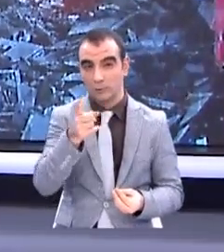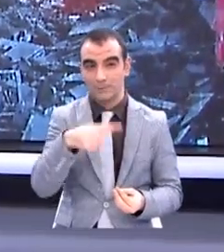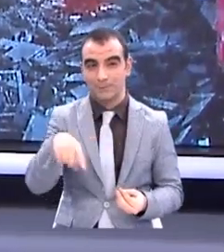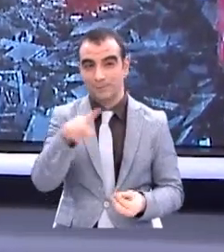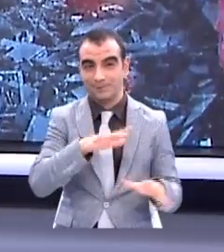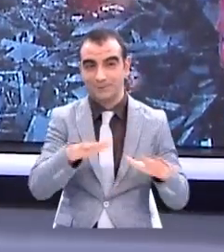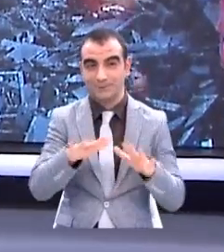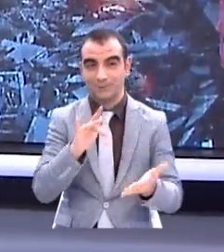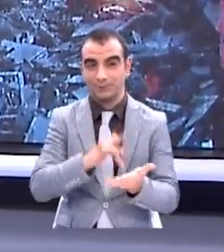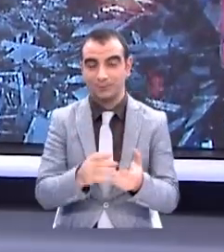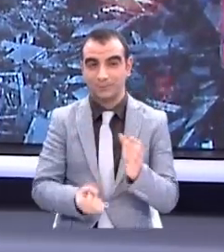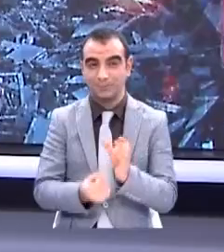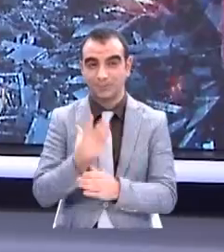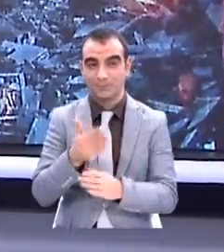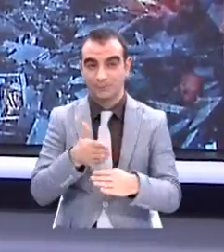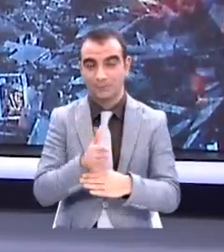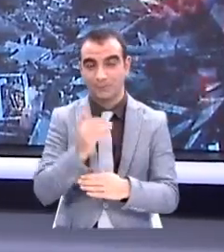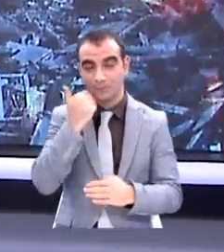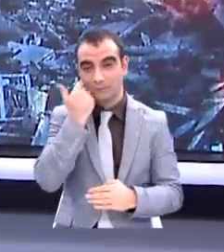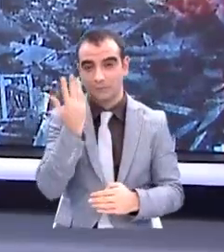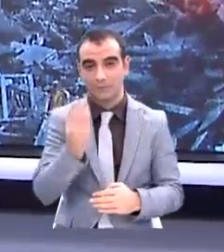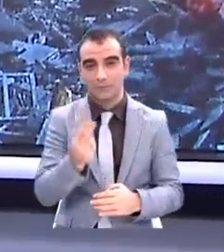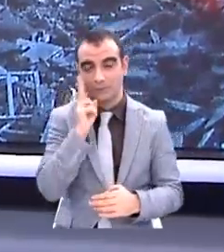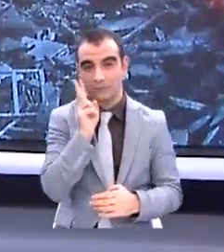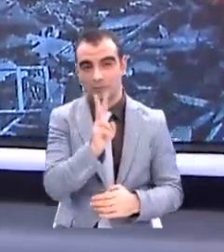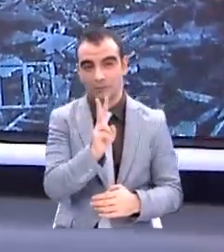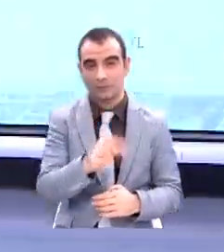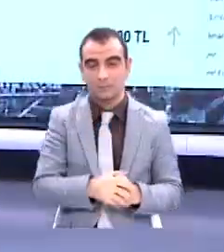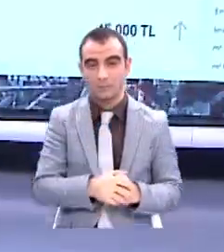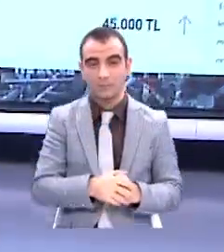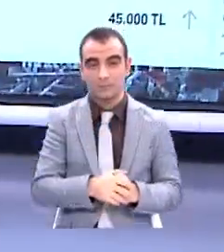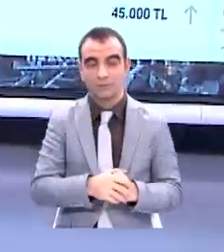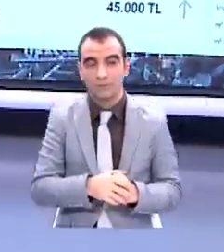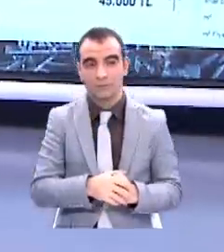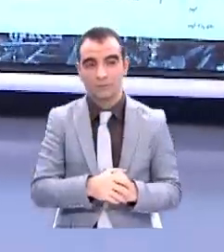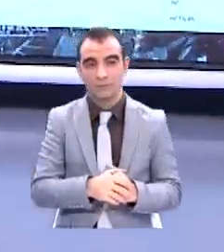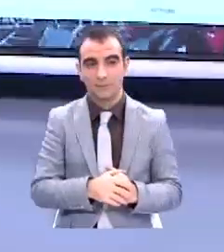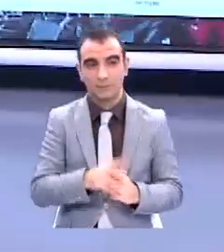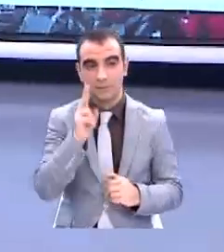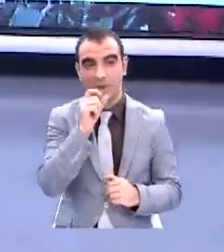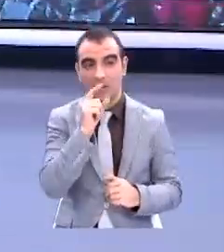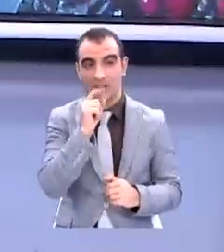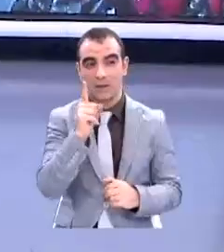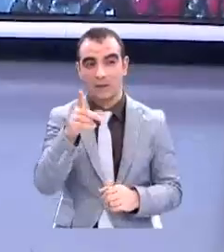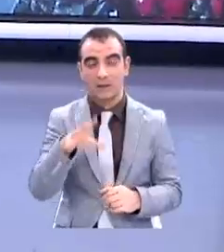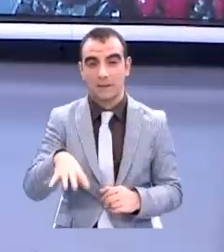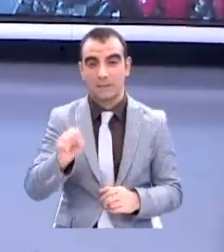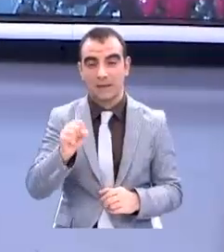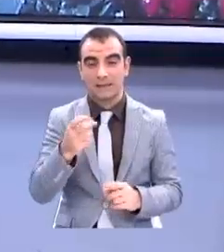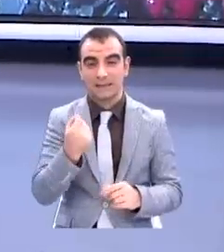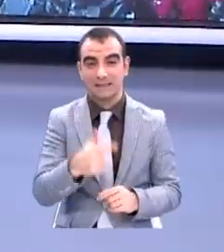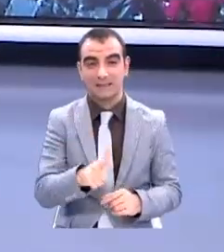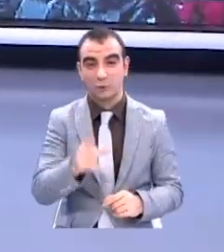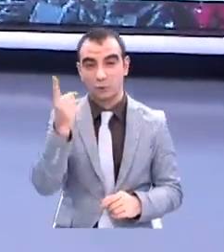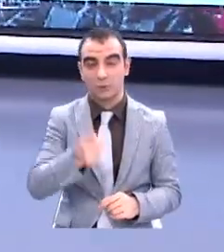Depremde bile ortaya çıktılar hakikaten yazıklar olsun yani Yazıklar olsun bakınız Ankara'nın Merkez ilçelerinde